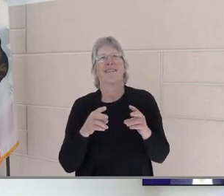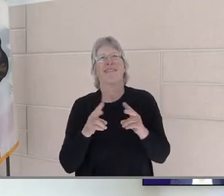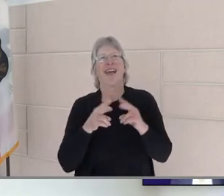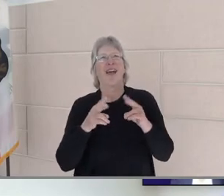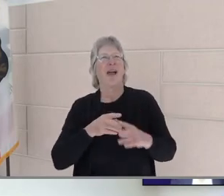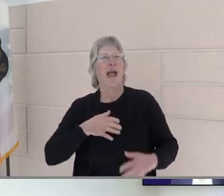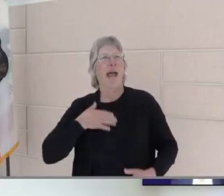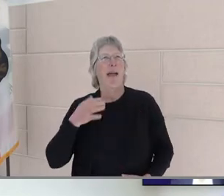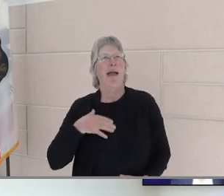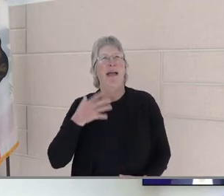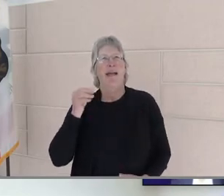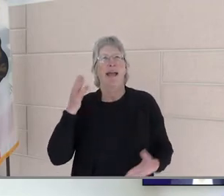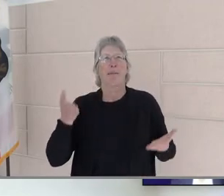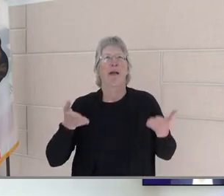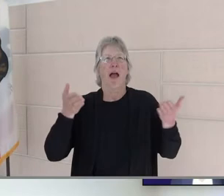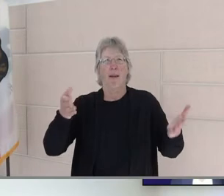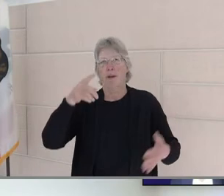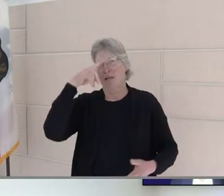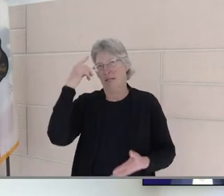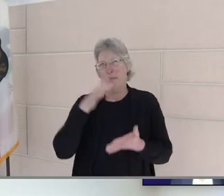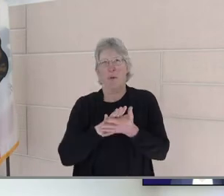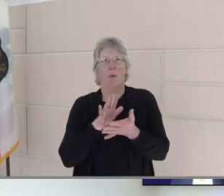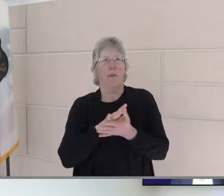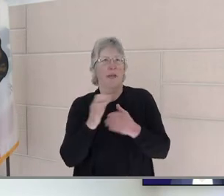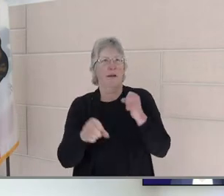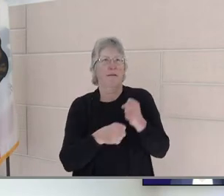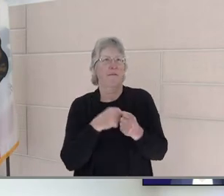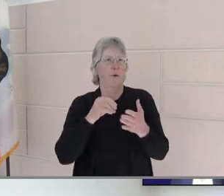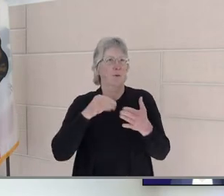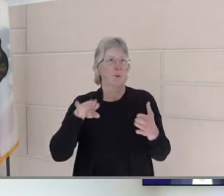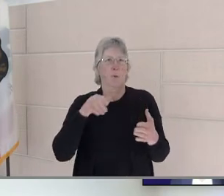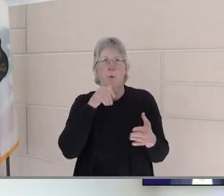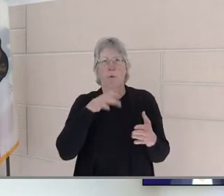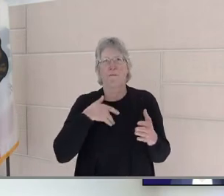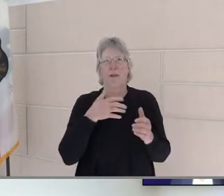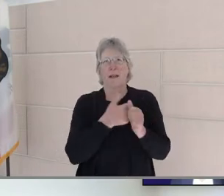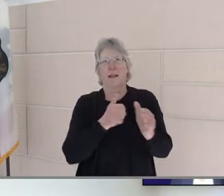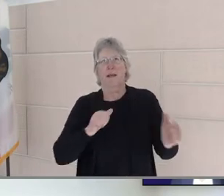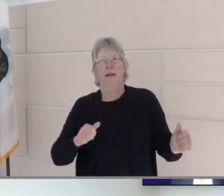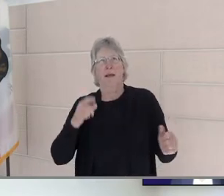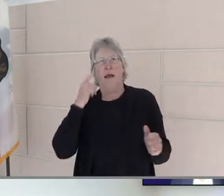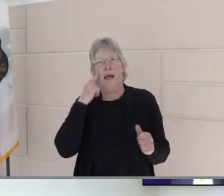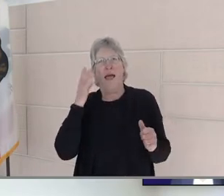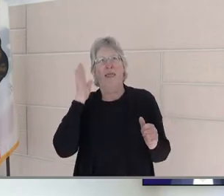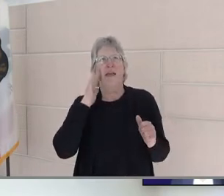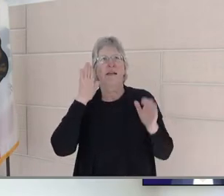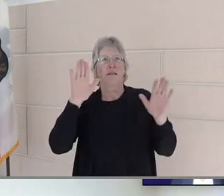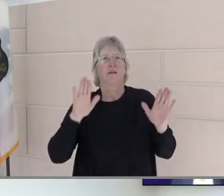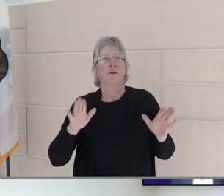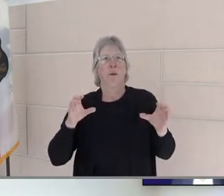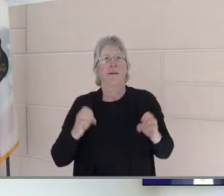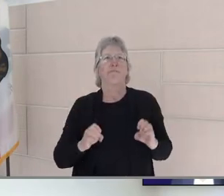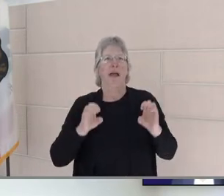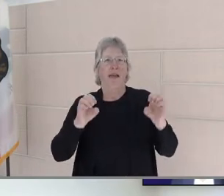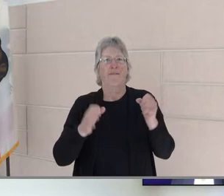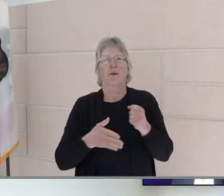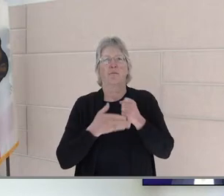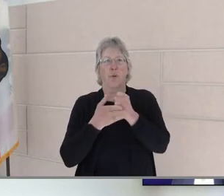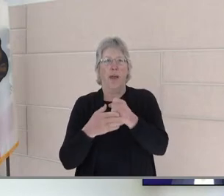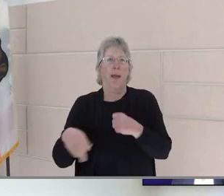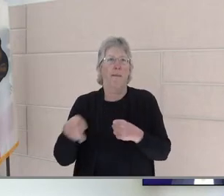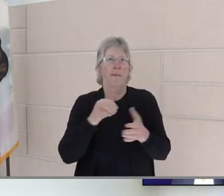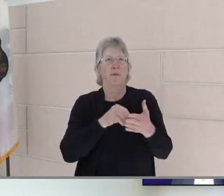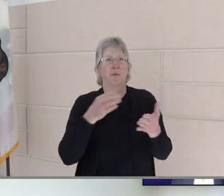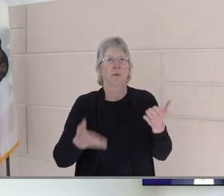กอย่าปัญหาทุนทุนปัญหาทุนทุนไปแต่การซะหายยังเมียนการประดอยจำนวนบันทายสำหรับสคลาได้เ